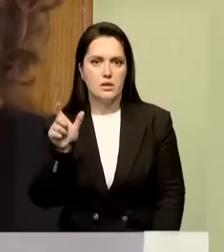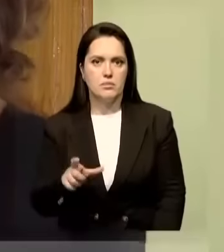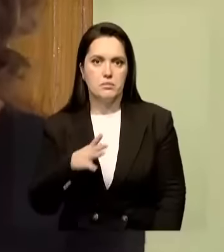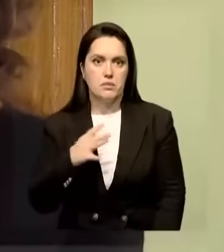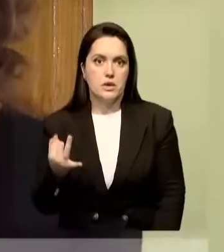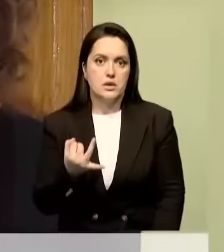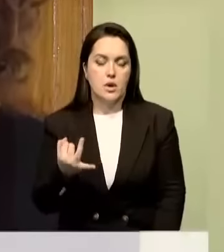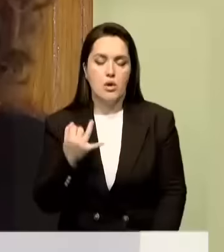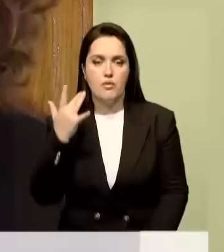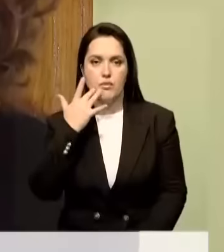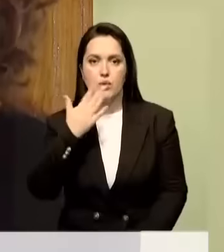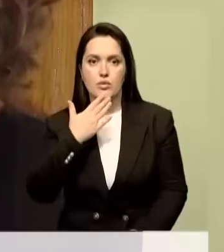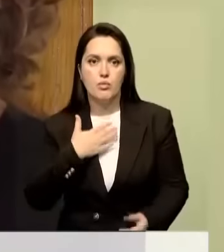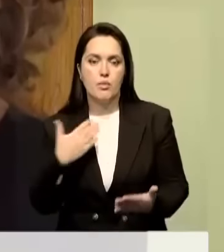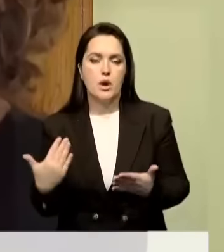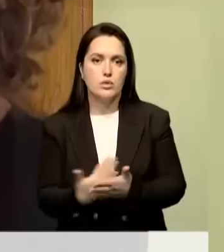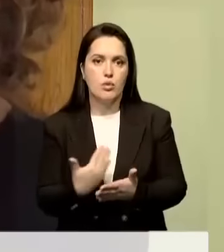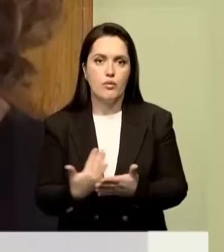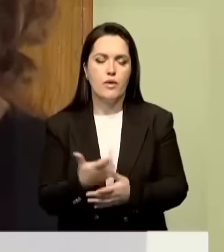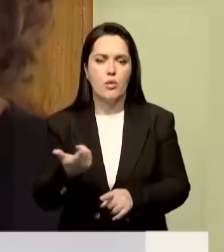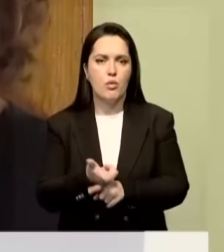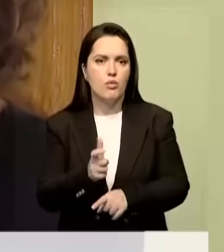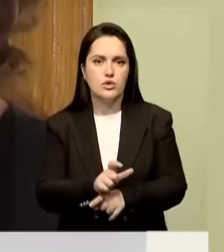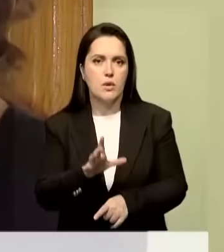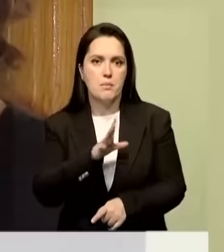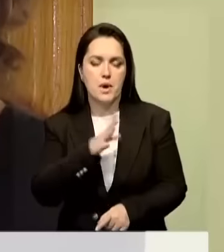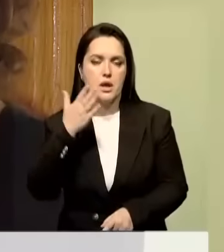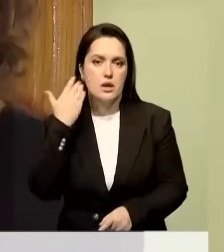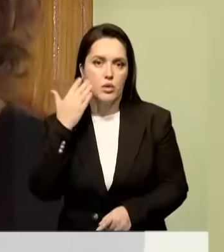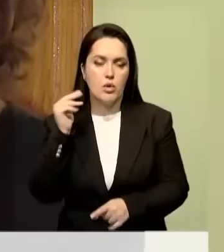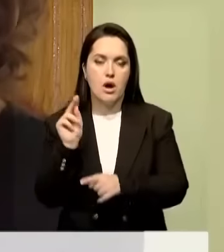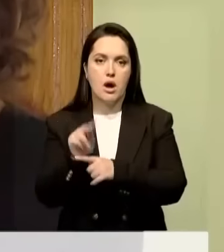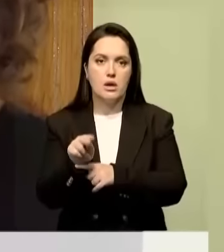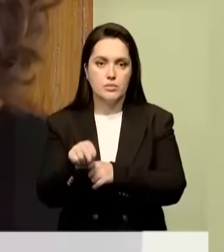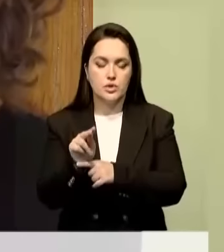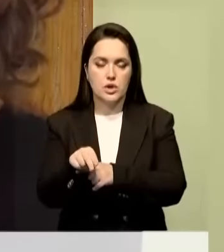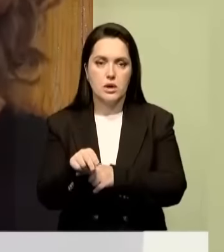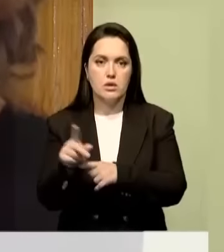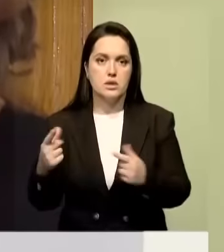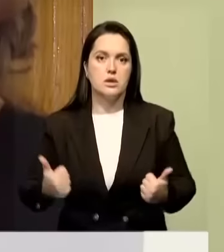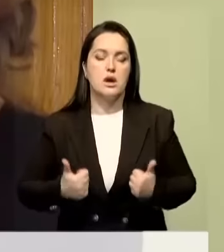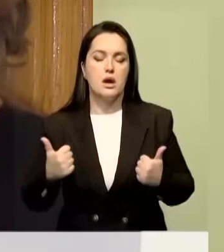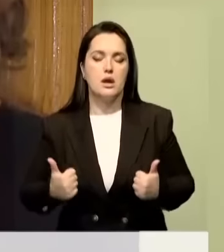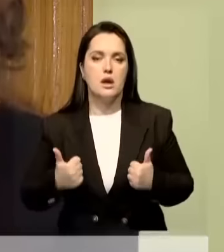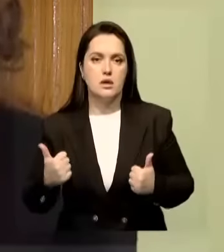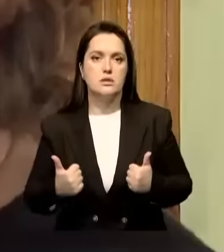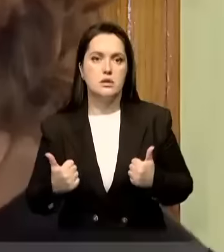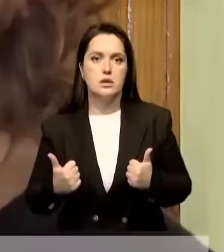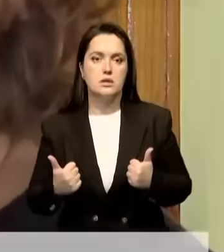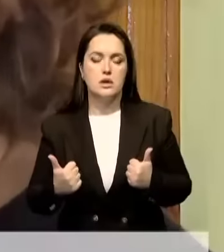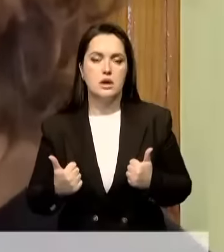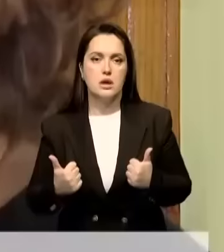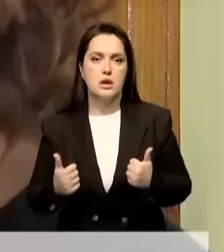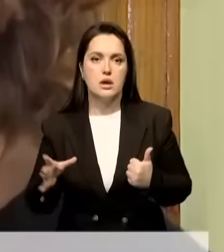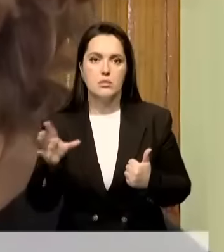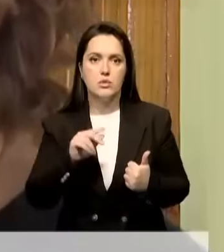всему новому. Он очень был такой легко обучаемый. Он вот старался ко всему прогрессивному, чтобы